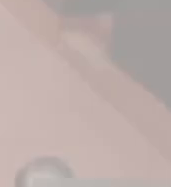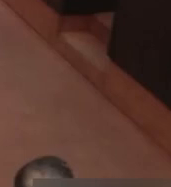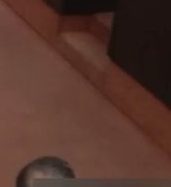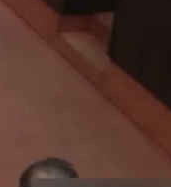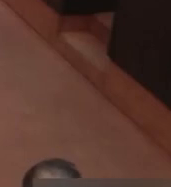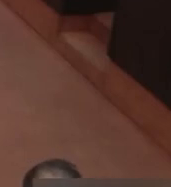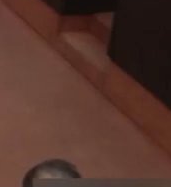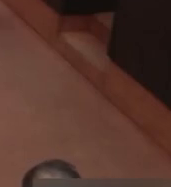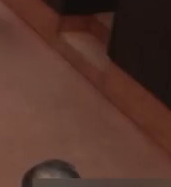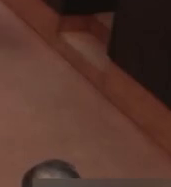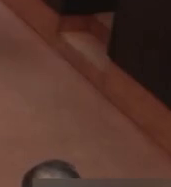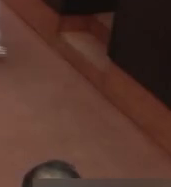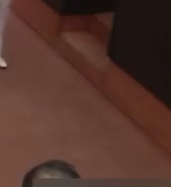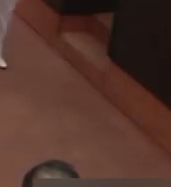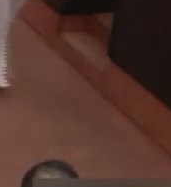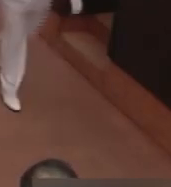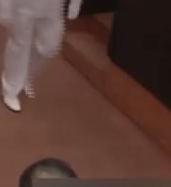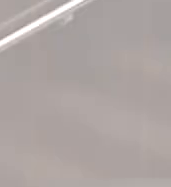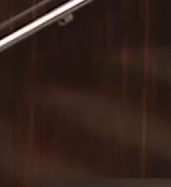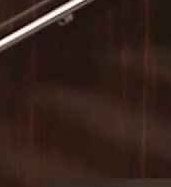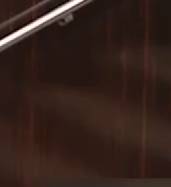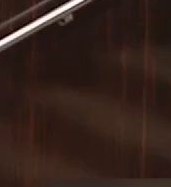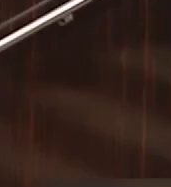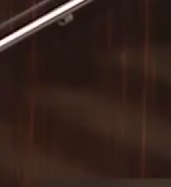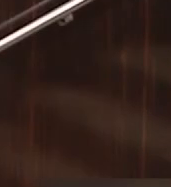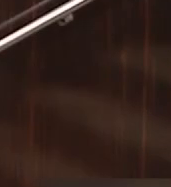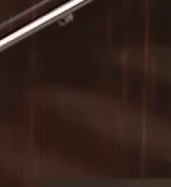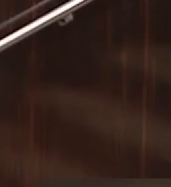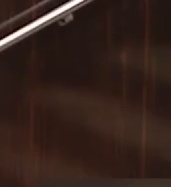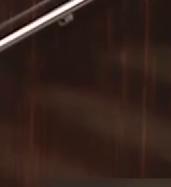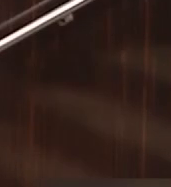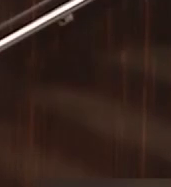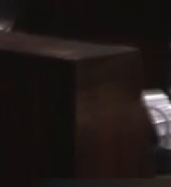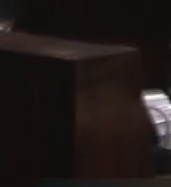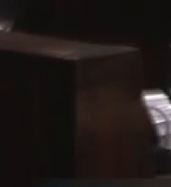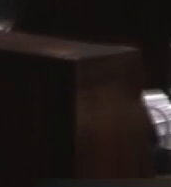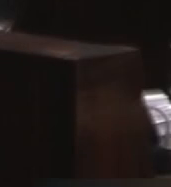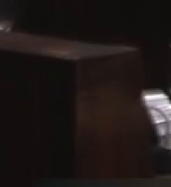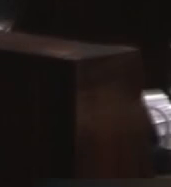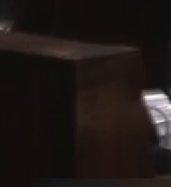දිස්ත්‍රික්කයේ බඳුලාල් බණ්ඩාරිගොඩ වන මම ශ්‍රී